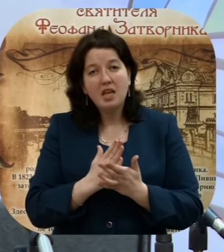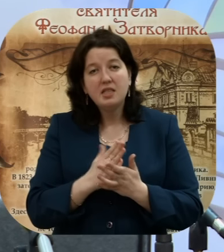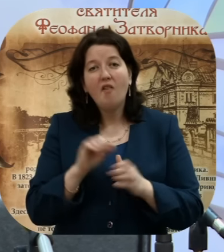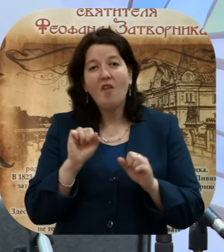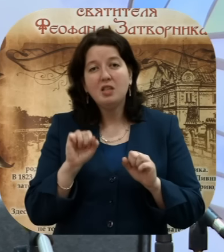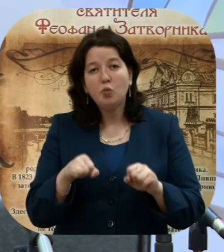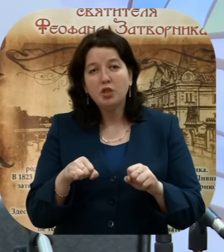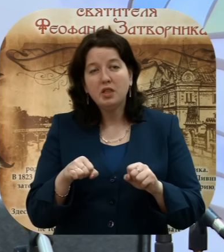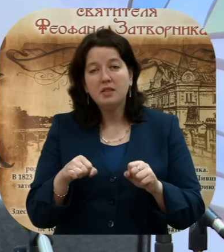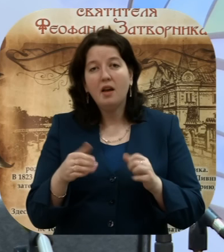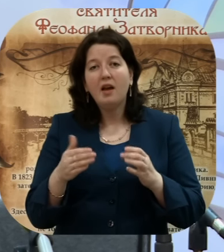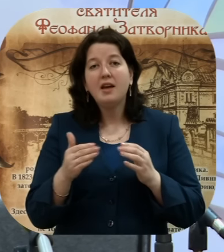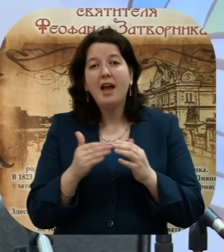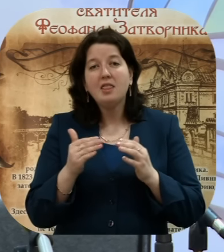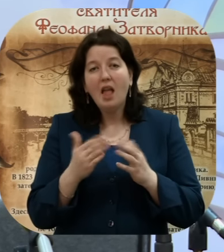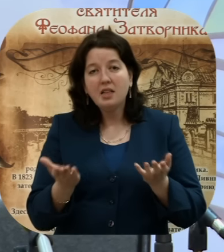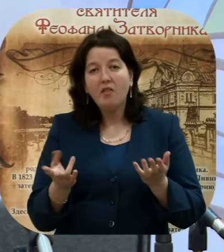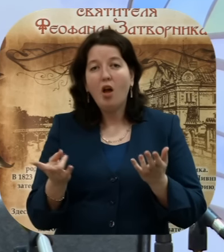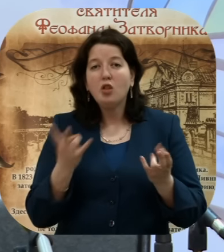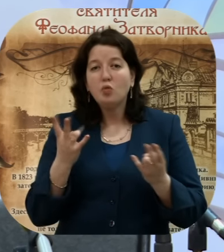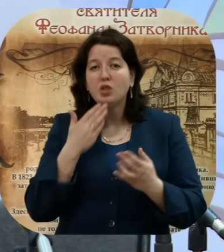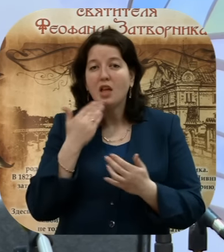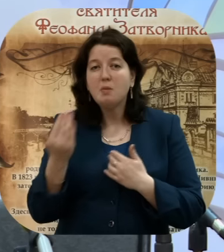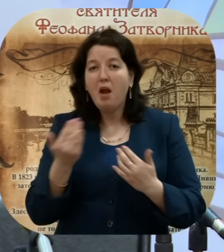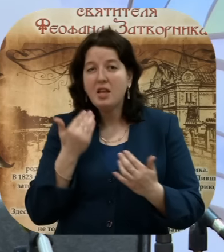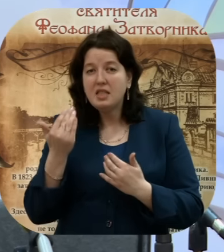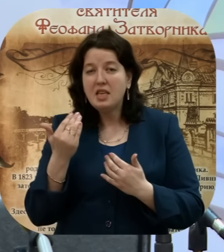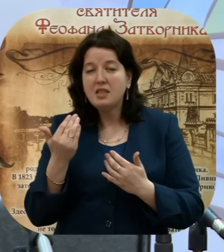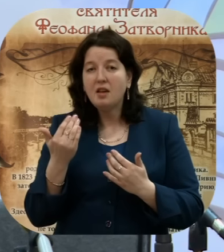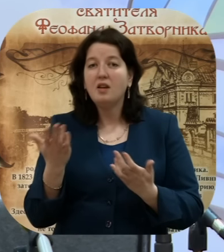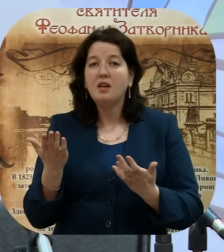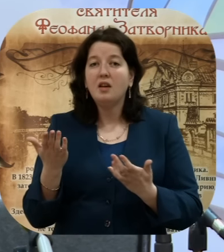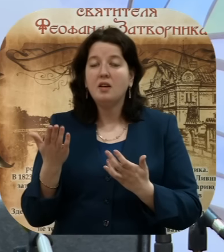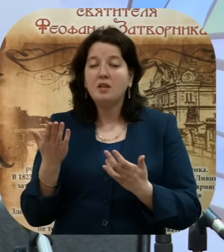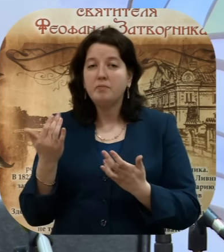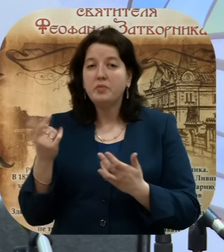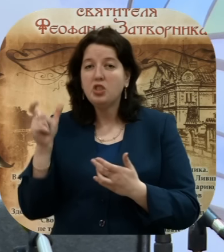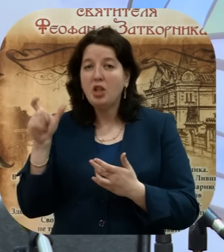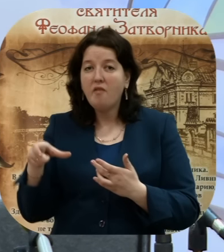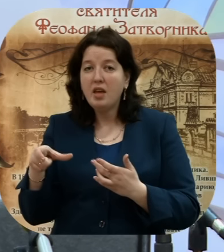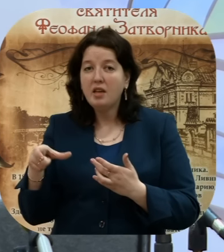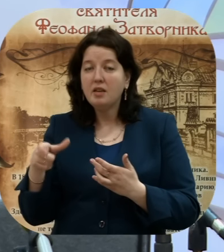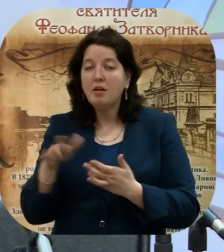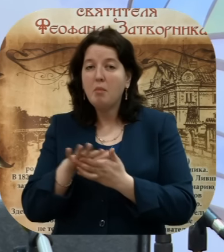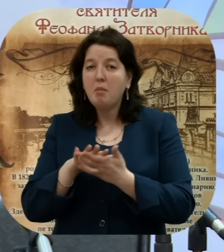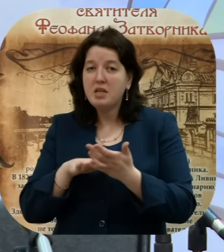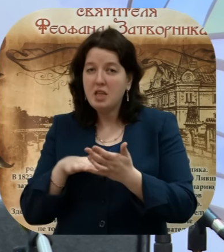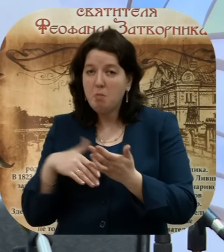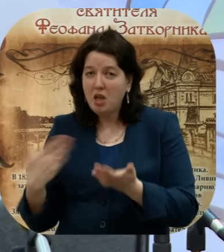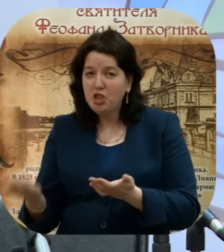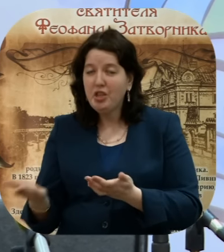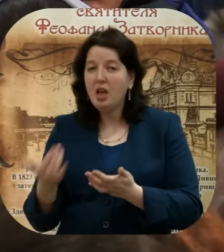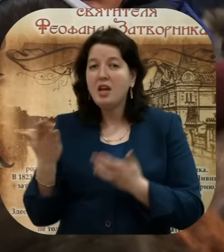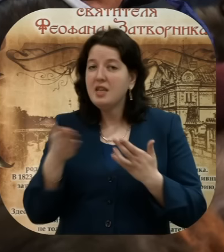контактов, то и спросить, конечно, примириться и спросить прощения. Если нет возможности